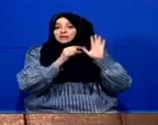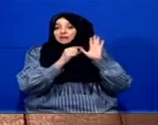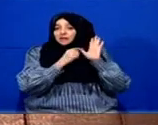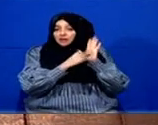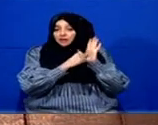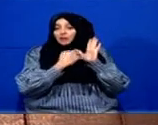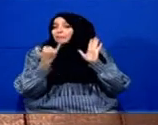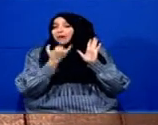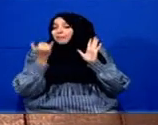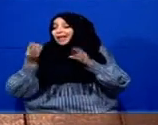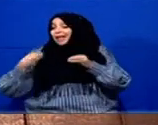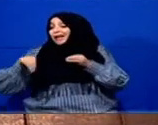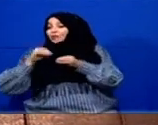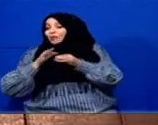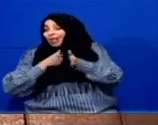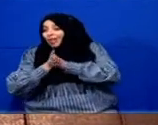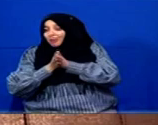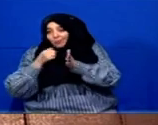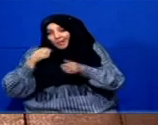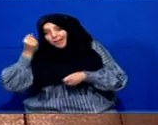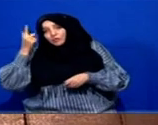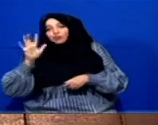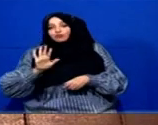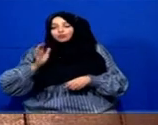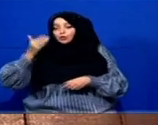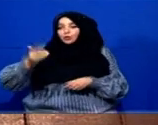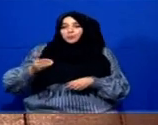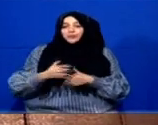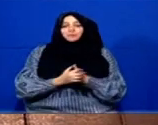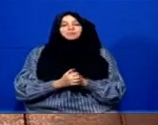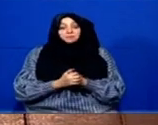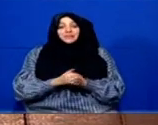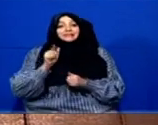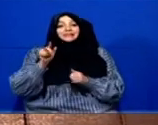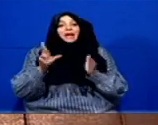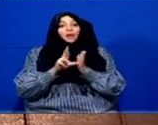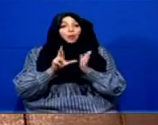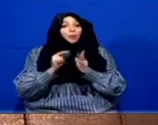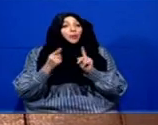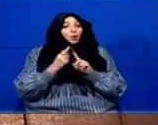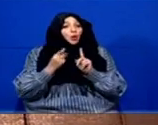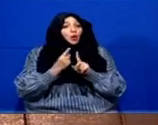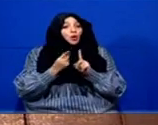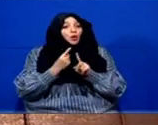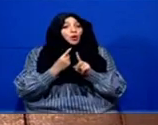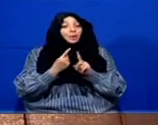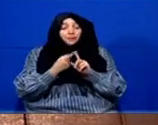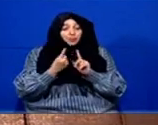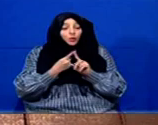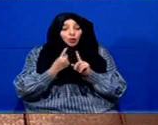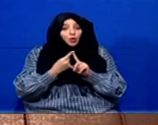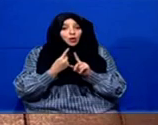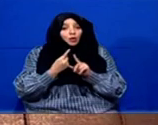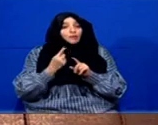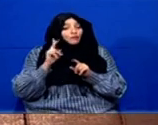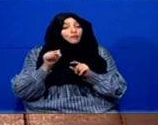لجتهاد مع النص قاعده مهمه لابد ان